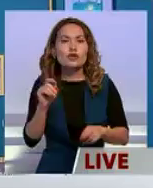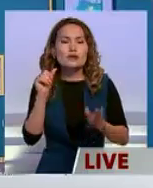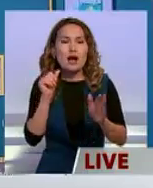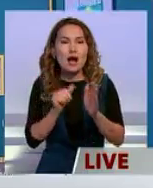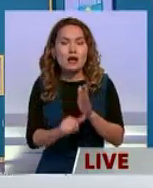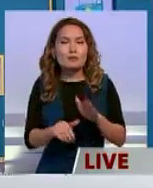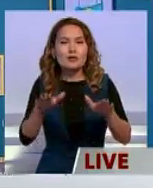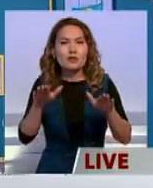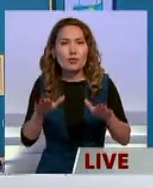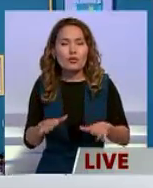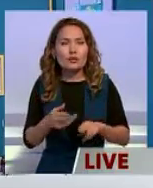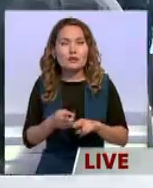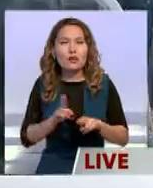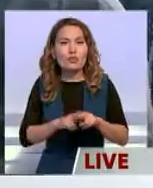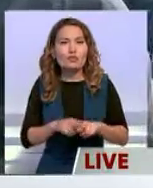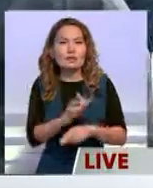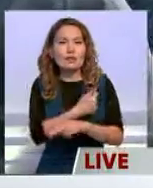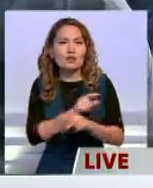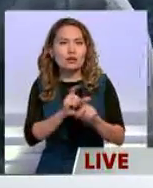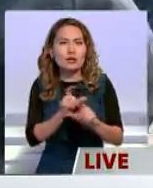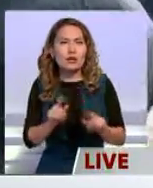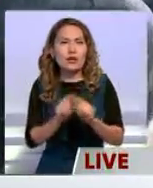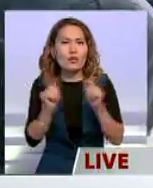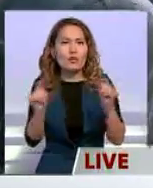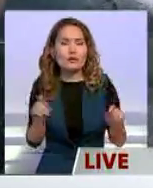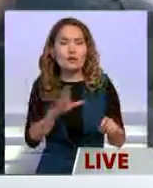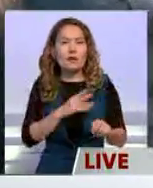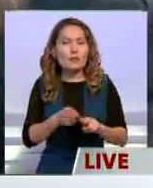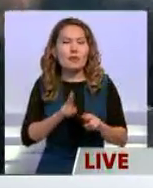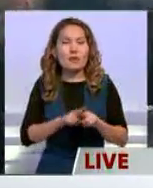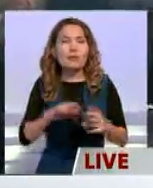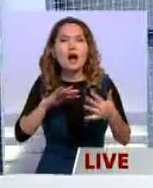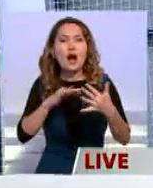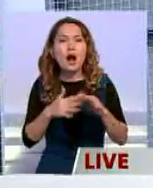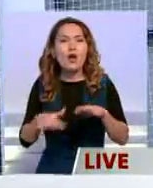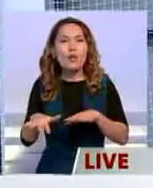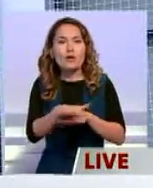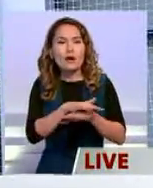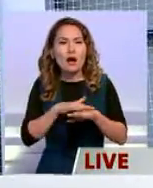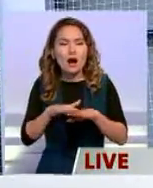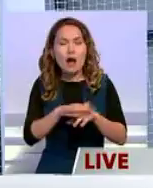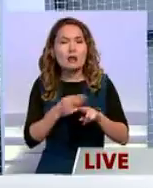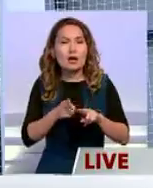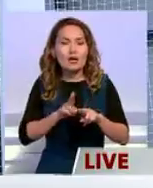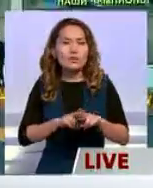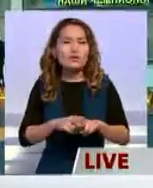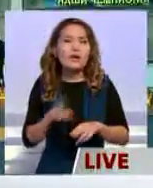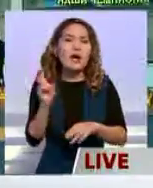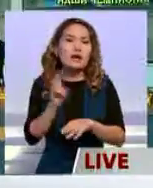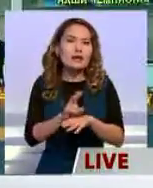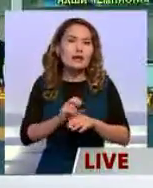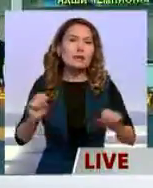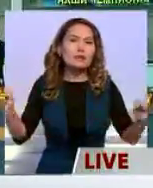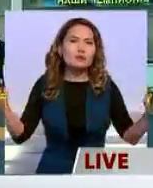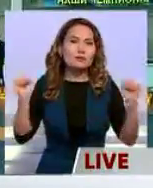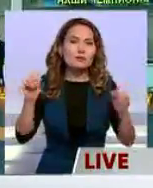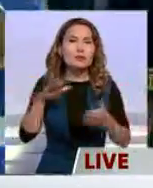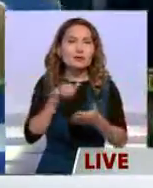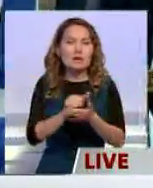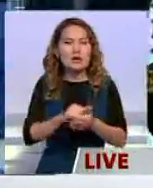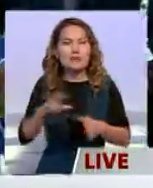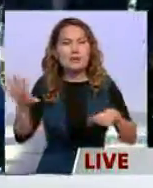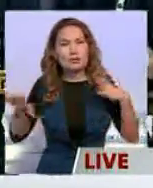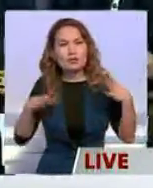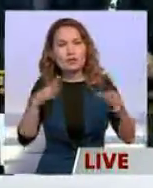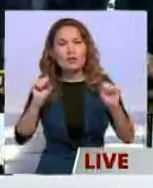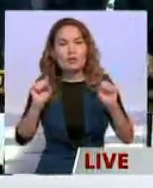шынықтыру сауықтыру кешені пайдалануға берілді. Жаңа нысанда ауыл халқы спорттың бірнеше түрімен еркін айналысып, бос уақытын пайдалы өткізе алады.